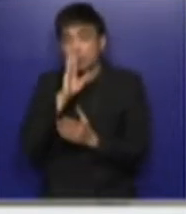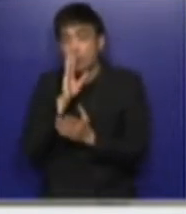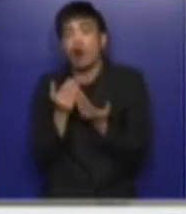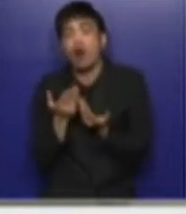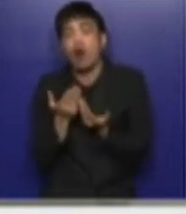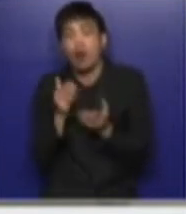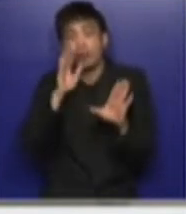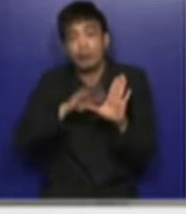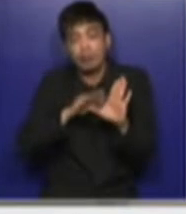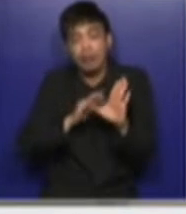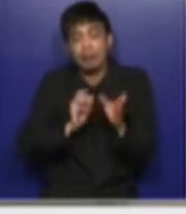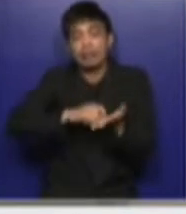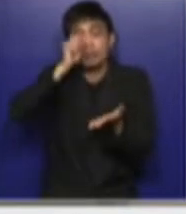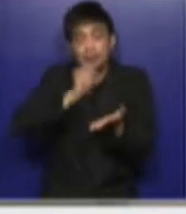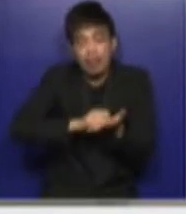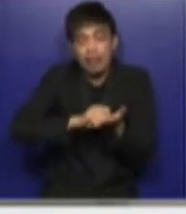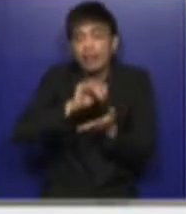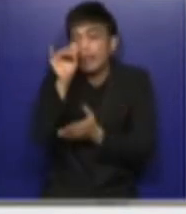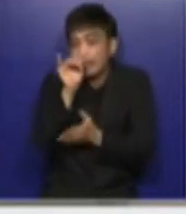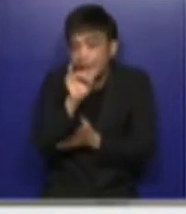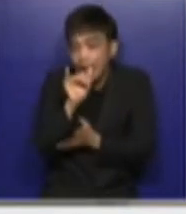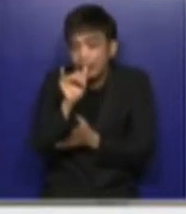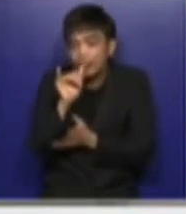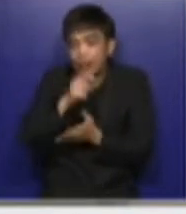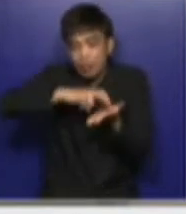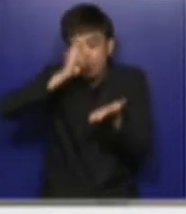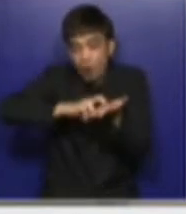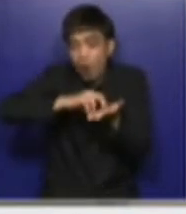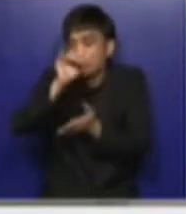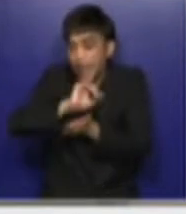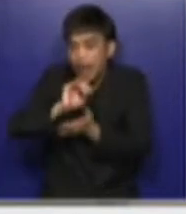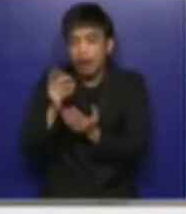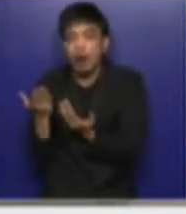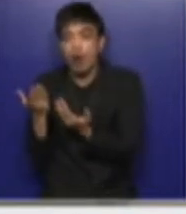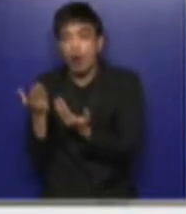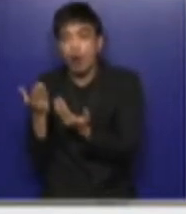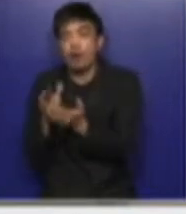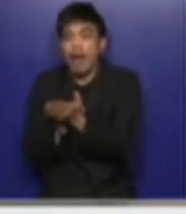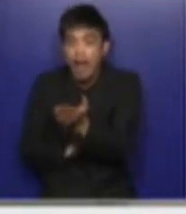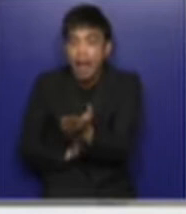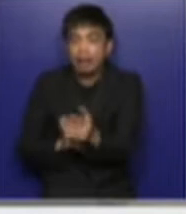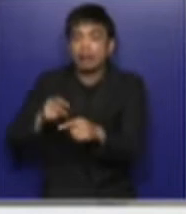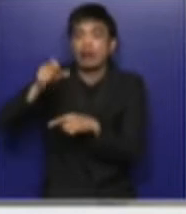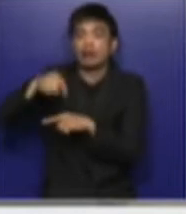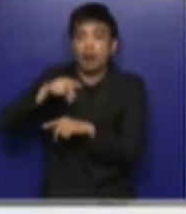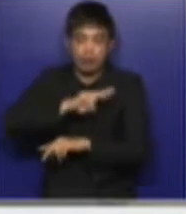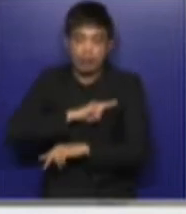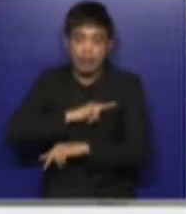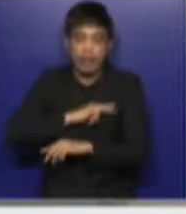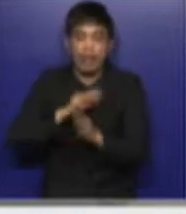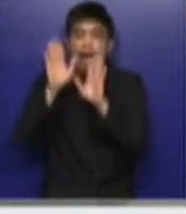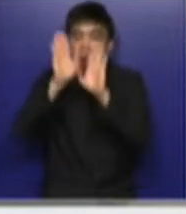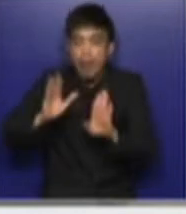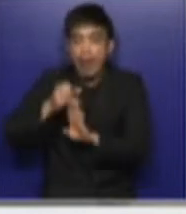ผุพังไปตามกาลเวลานะคะท้องถิ่นหรือชาวบ้านก็ต้องซ่อมกันเองเมื่อซ่อมเองและซ่อมผิดแบบนะคะกรมศิลปากรก็อาจ